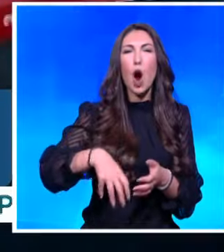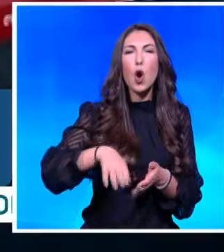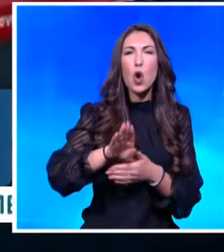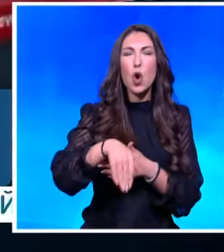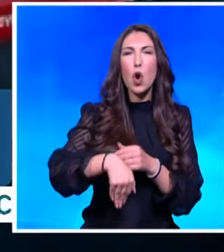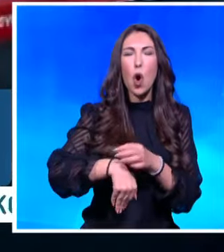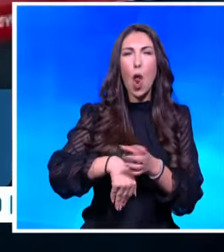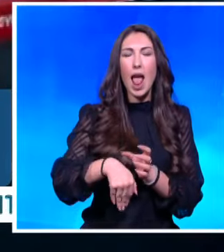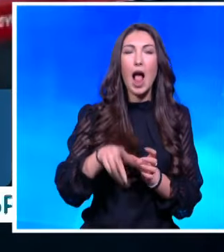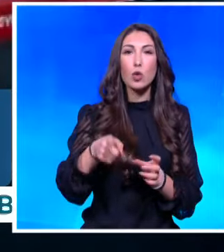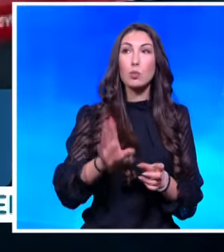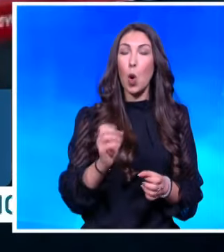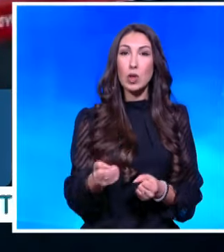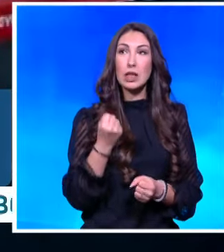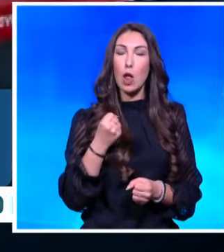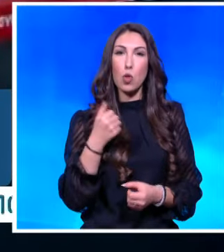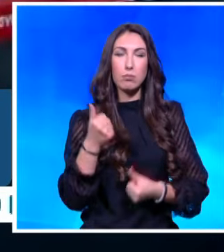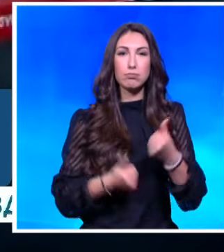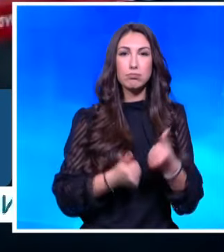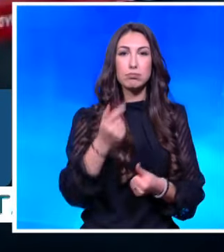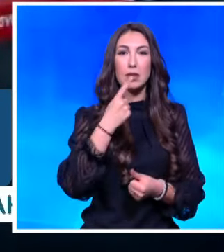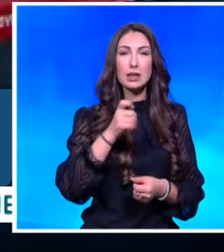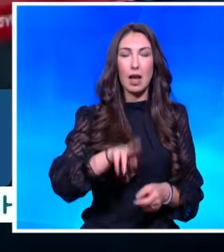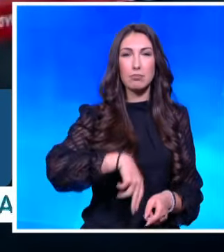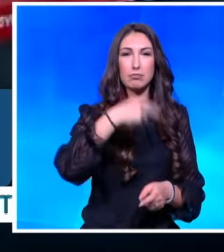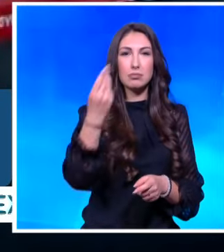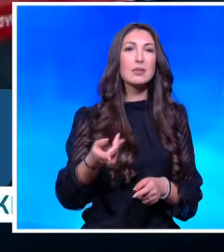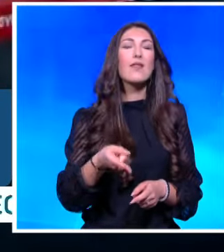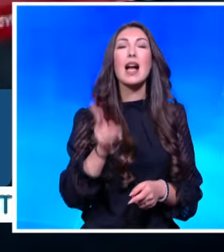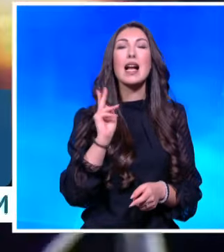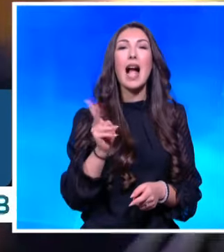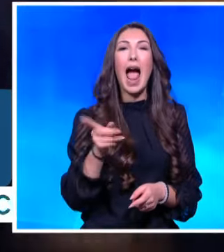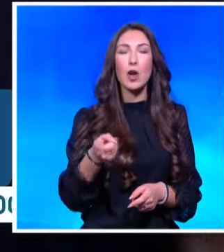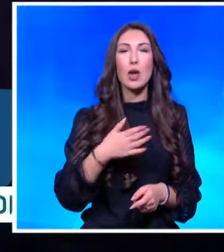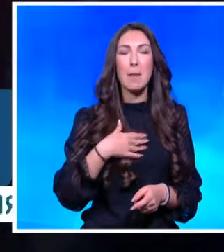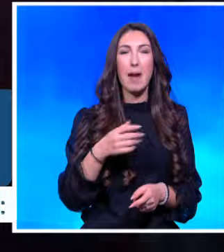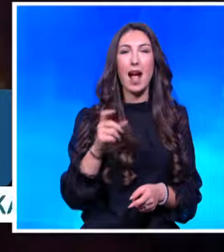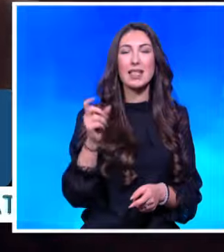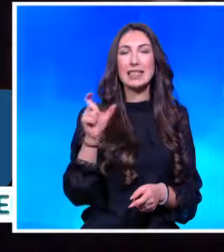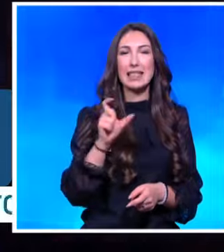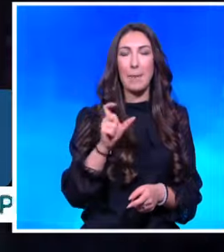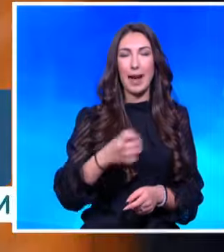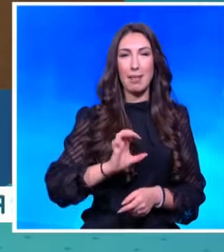17-годишната Валентина се представи много силно в финала на прескок на Световната купа в Кайро и завоюва сребърен медал.